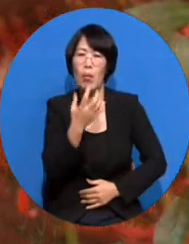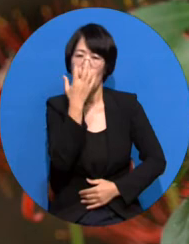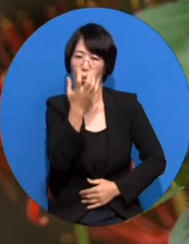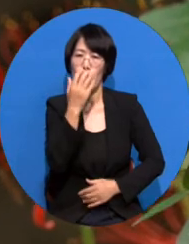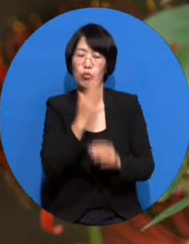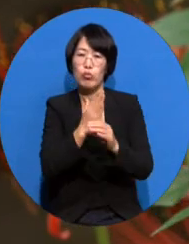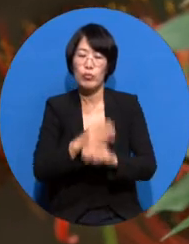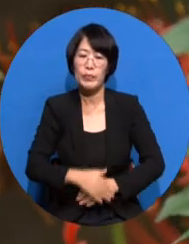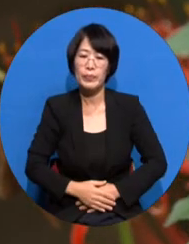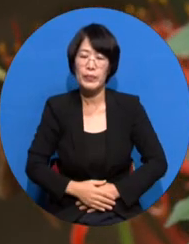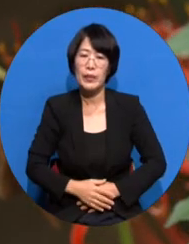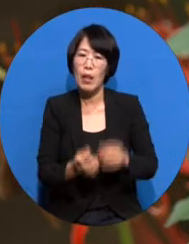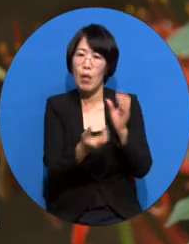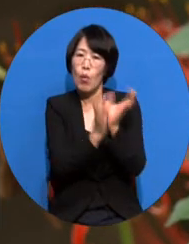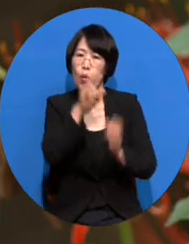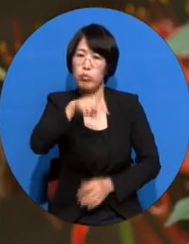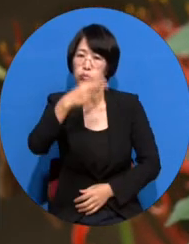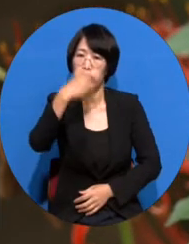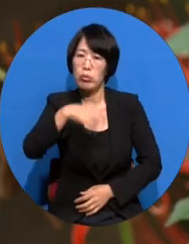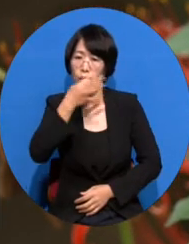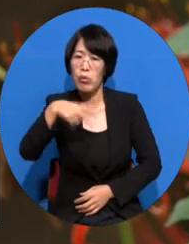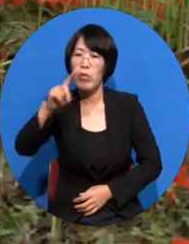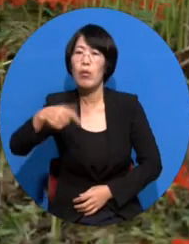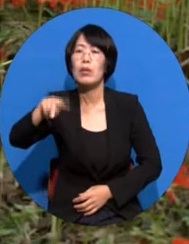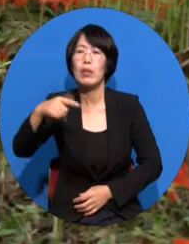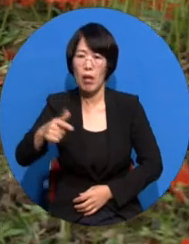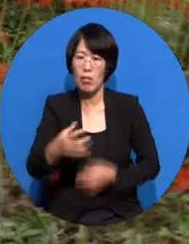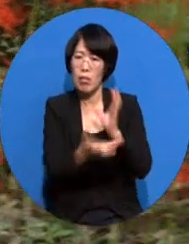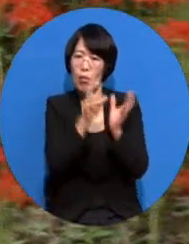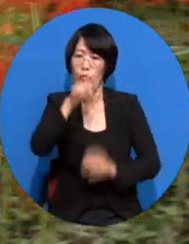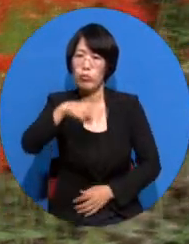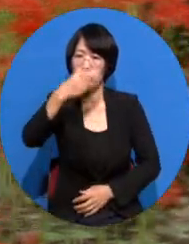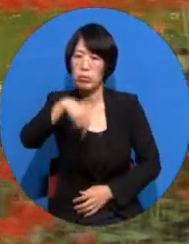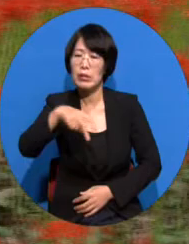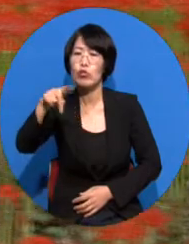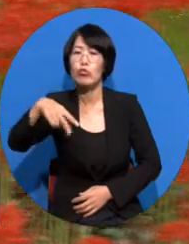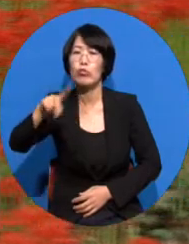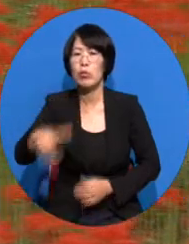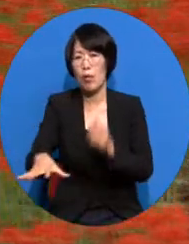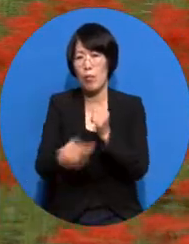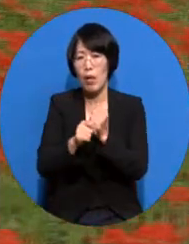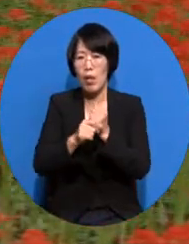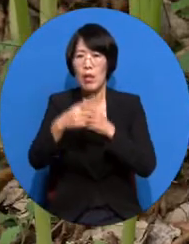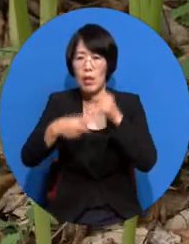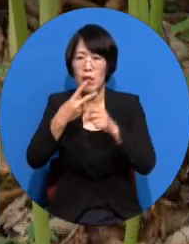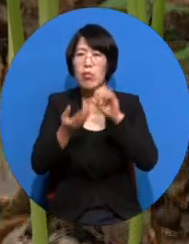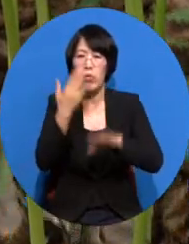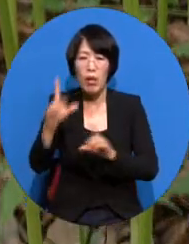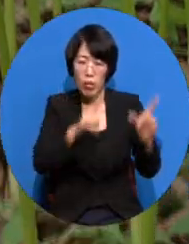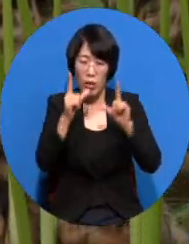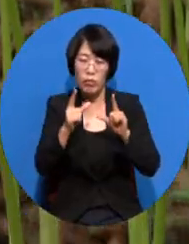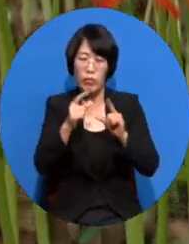연출하고 있습니다. 꽃무릇이라고도 불리는 석산입니다. 꽃무릇은 수선화과에 속하는 열애사리풀로